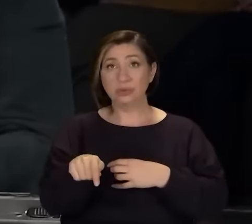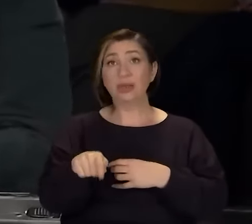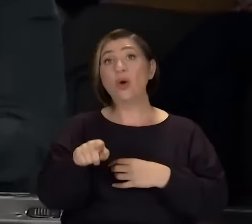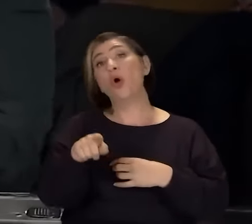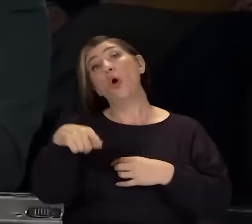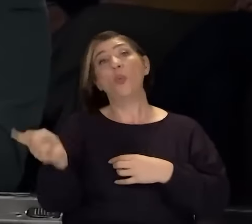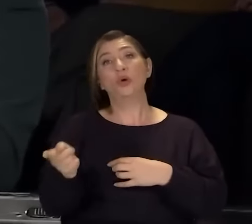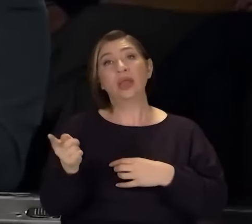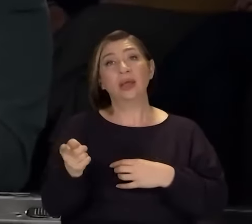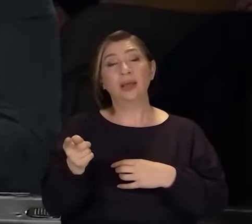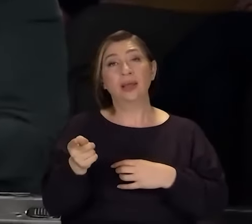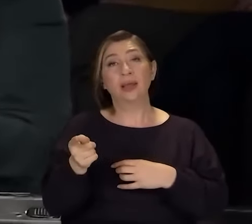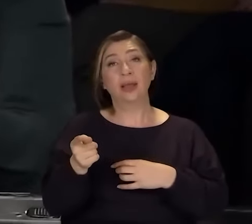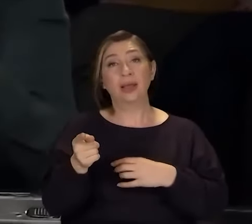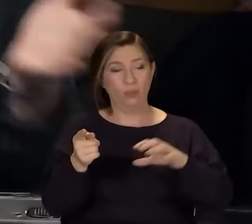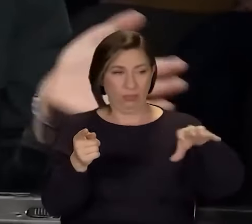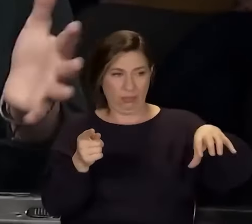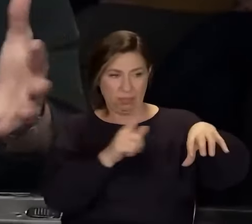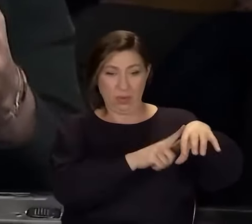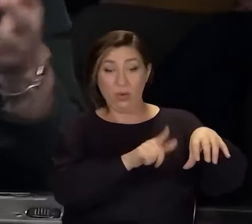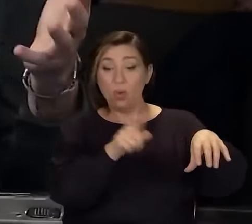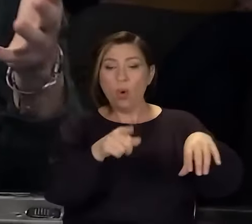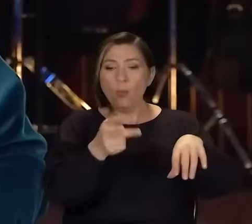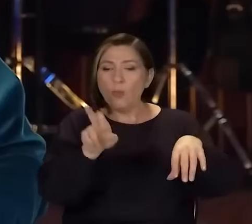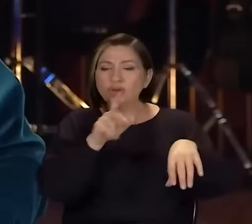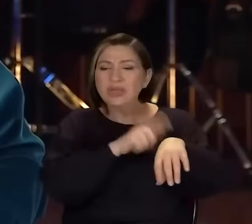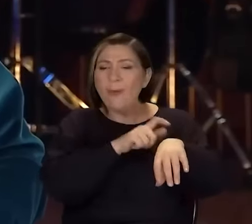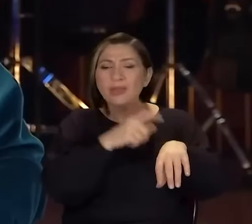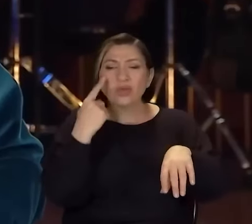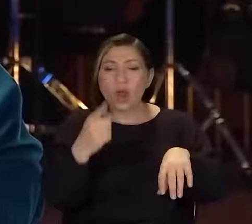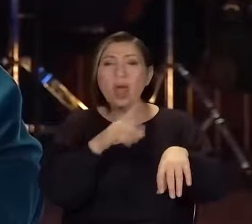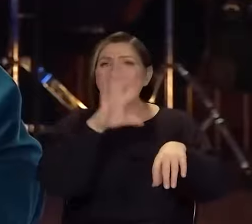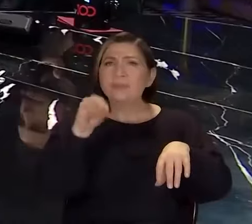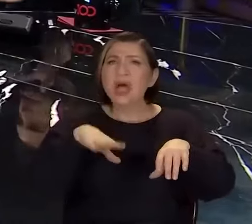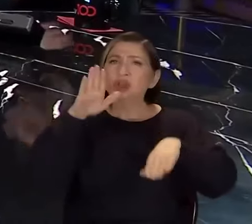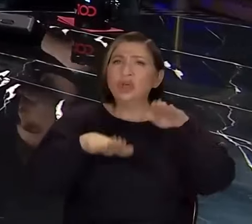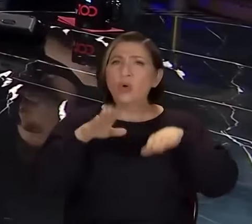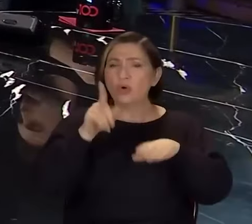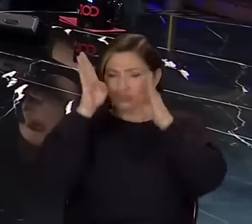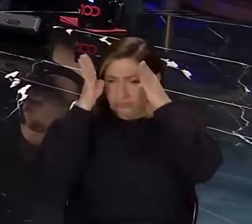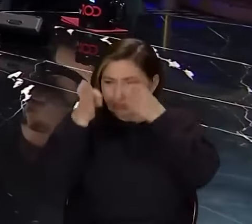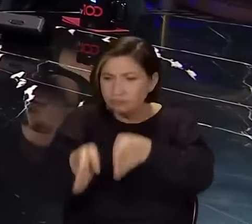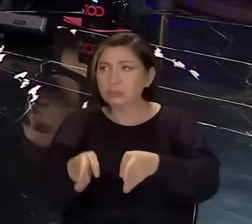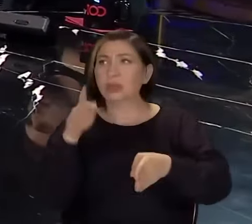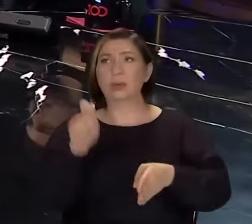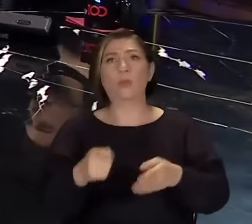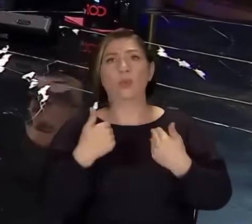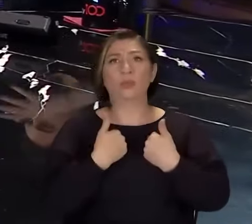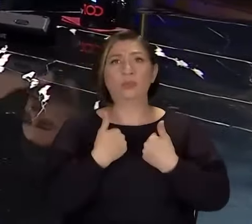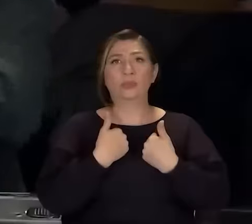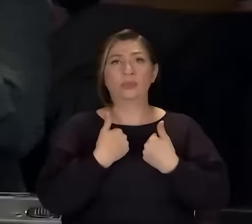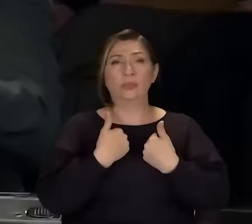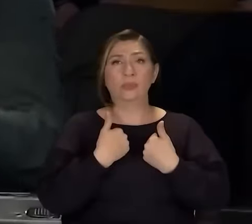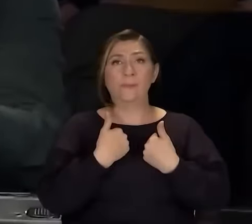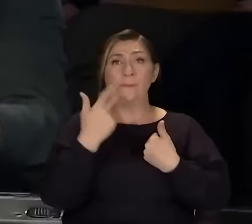Bir tanesinde de normal ondan arta kalan zamanlarımın hepsini aşağı yukarı bu şekilde değerlendiriyorum.